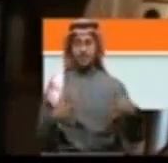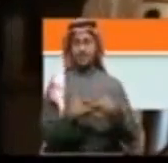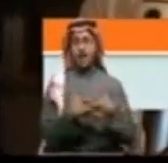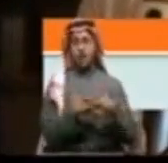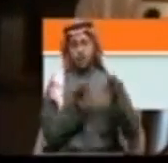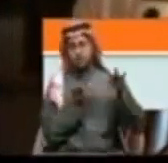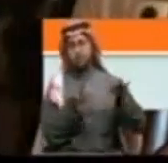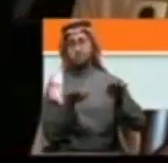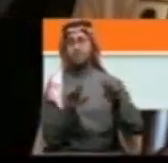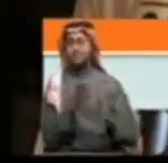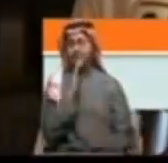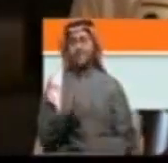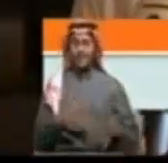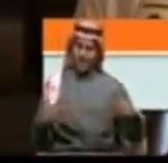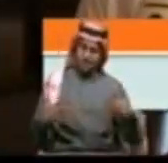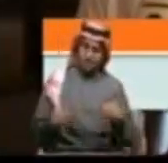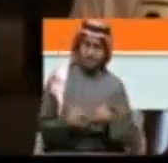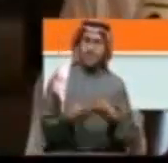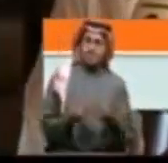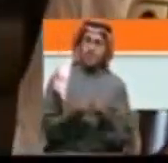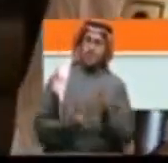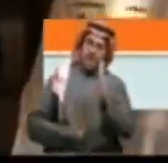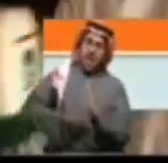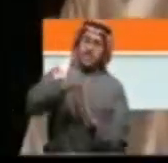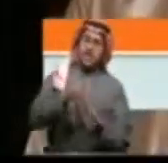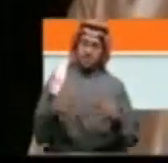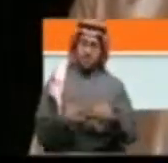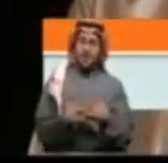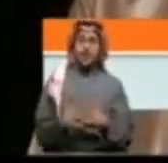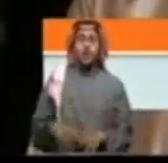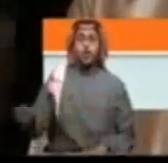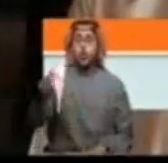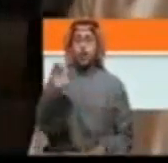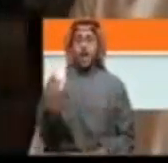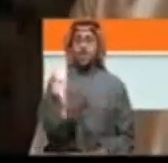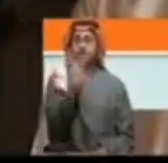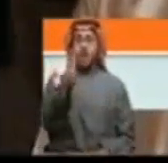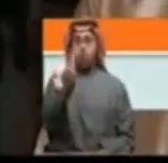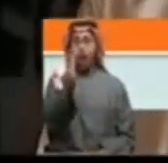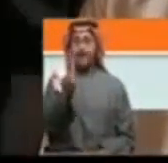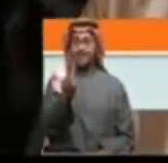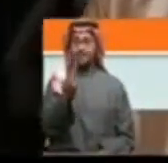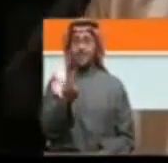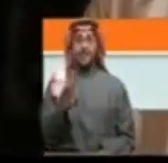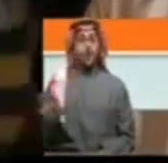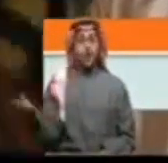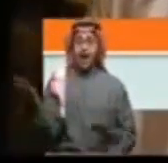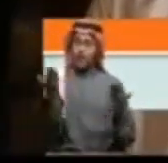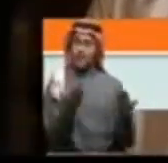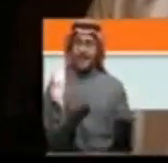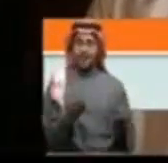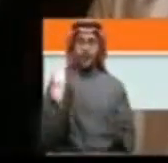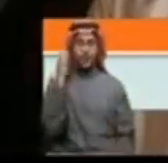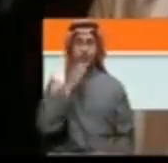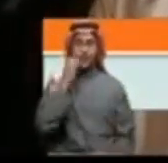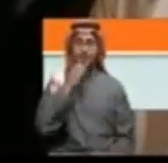الله يعني نحن معاهم من نجاح لنجاح بإذن الله. نحن إن شاء الله كلنا شعب واحد بإذن الله، وأنتم بلدكم الثاني، ونرحب فيكم في